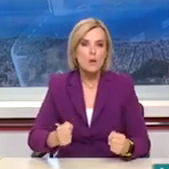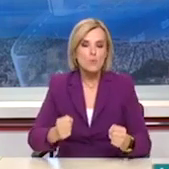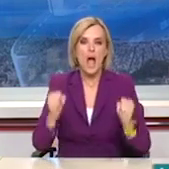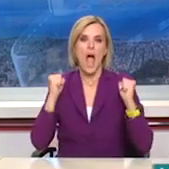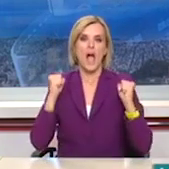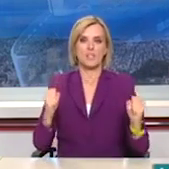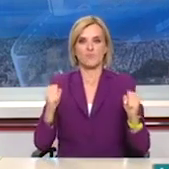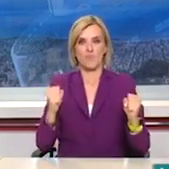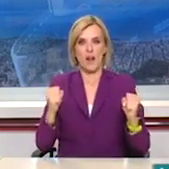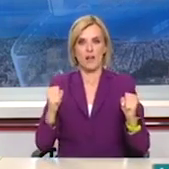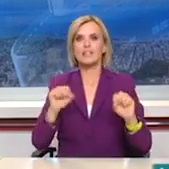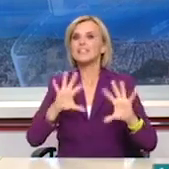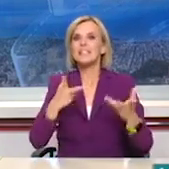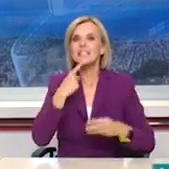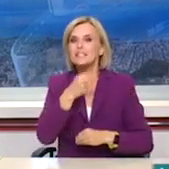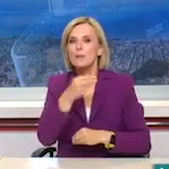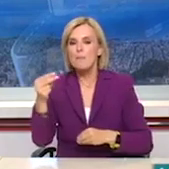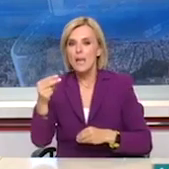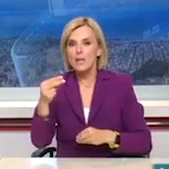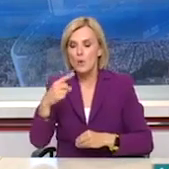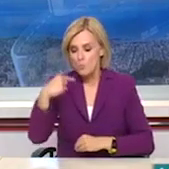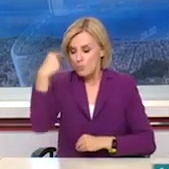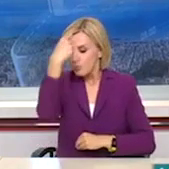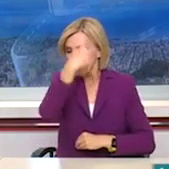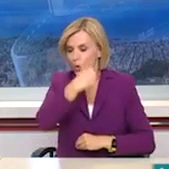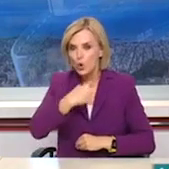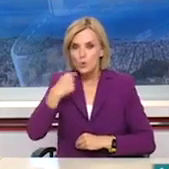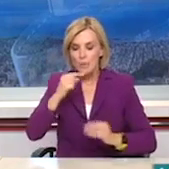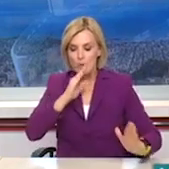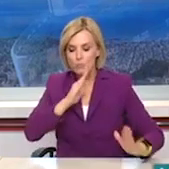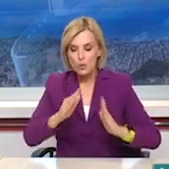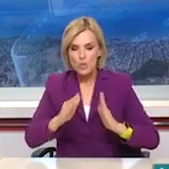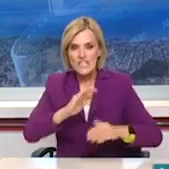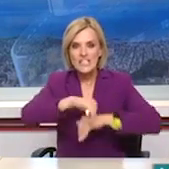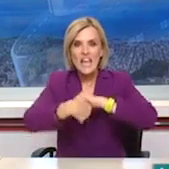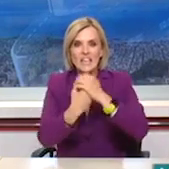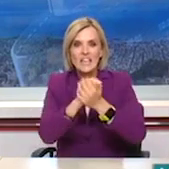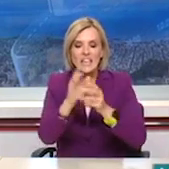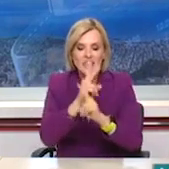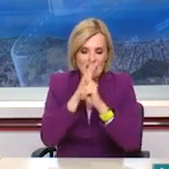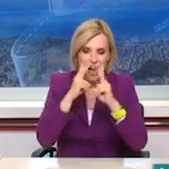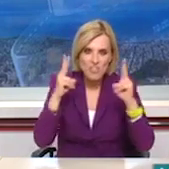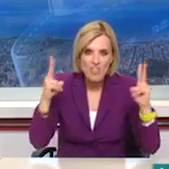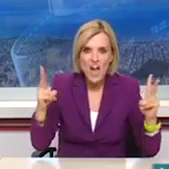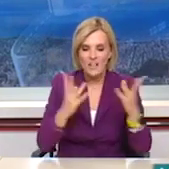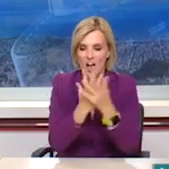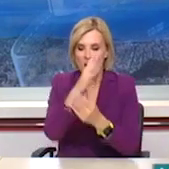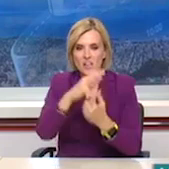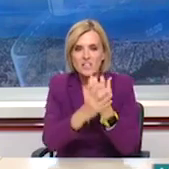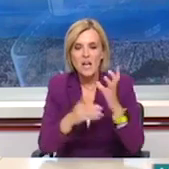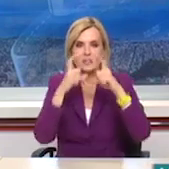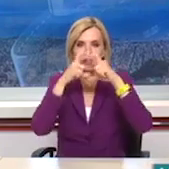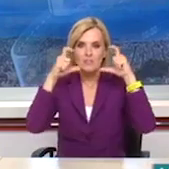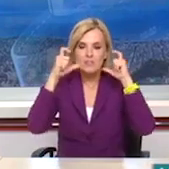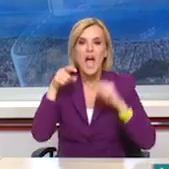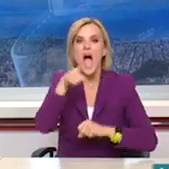ασφαλείς, δηλαδή το να τηρούμε τους όρους ατομικής υγιεινής και προστασίας, είναι το μεγάλο στοίχημα που θα μας οδηγήσει οριστικά και αμετάκλητα